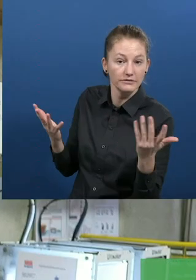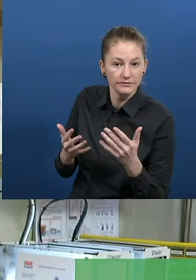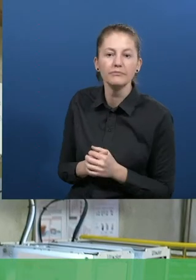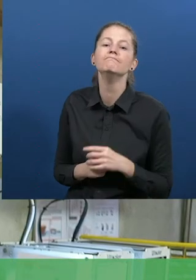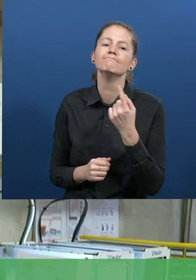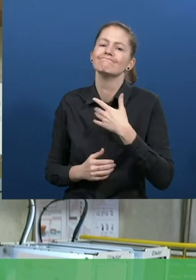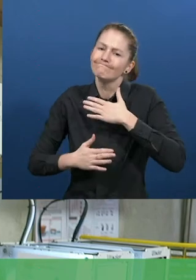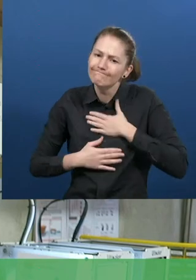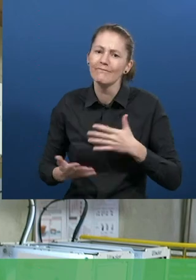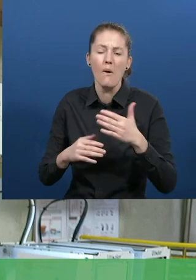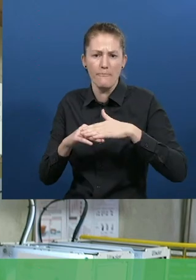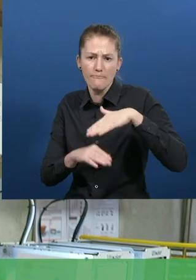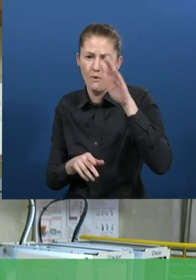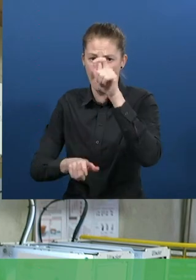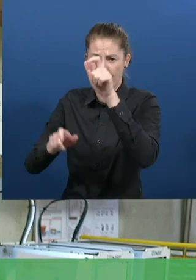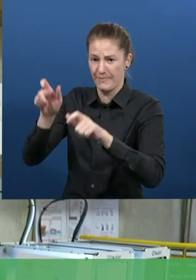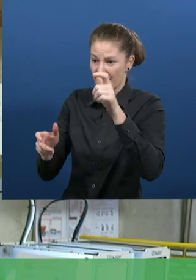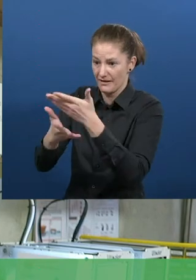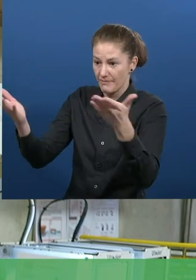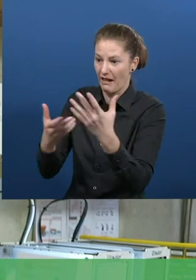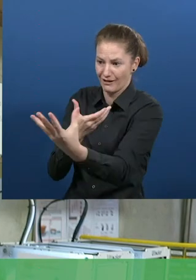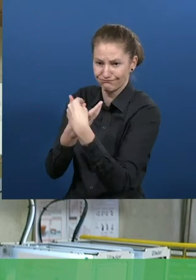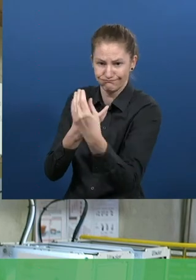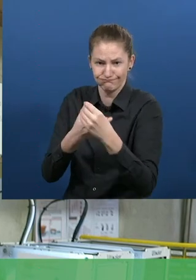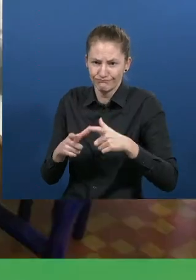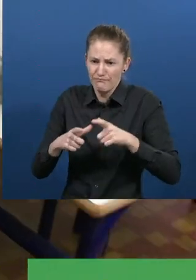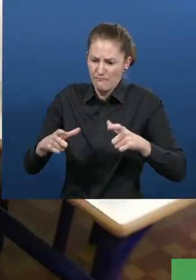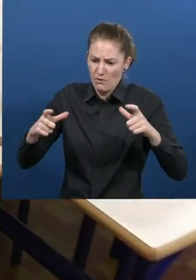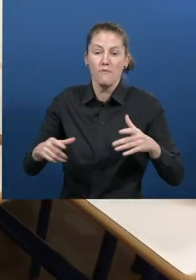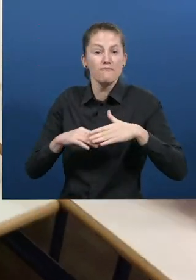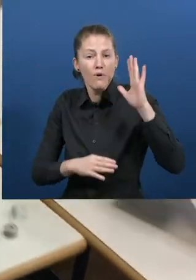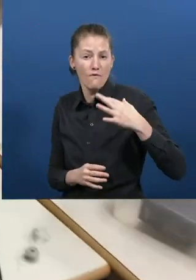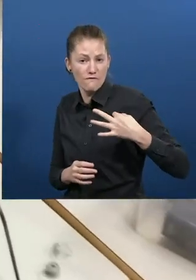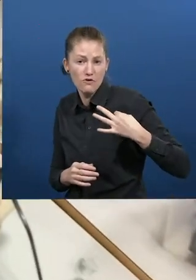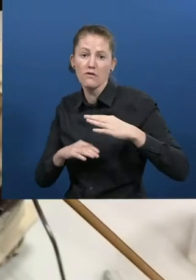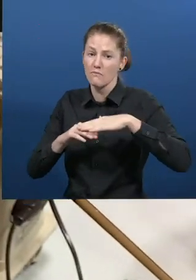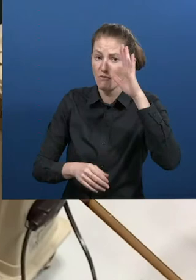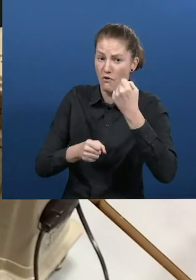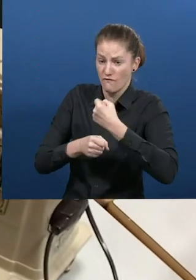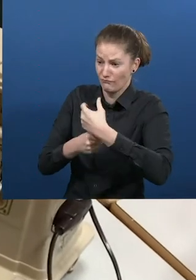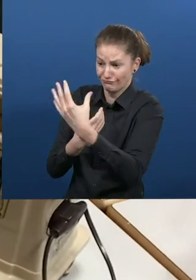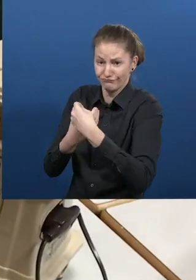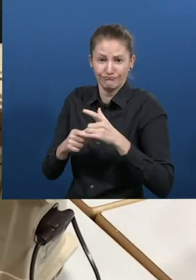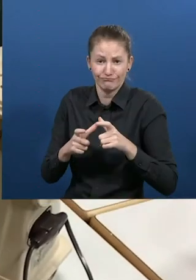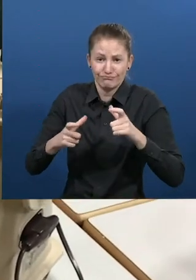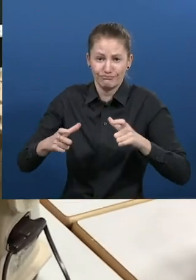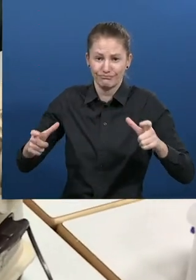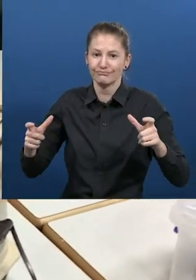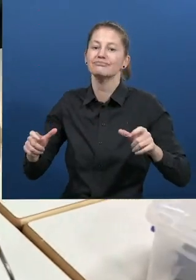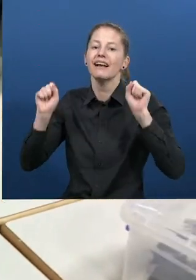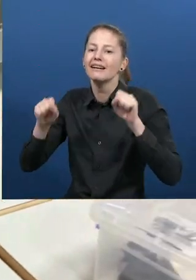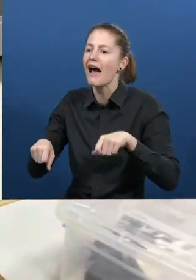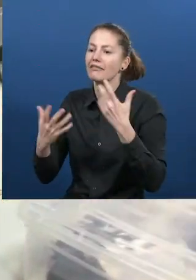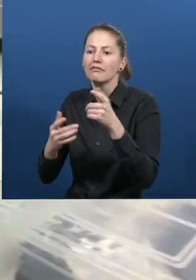Alors ce qu'on aimerait à l'avenir, c'est pouvoir accueillir un peu plus de personnes, donc avoir un espace plus grand et avoir plus de bénévoles, plus de salariés pour pouvoir répondre encore plus